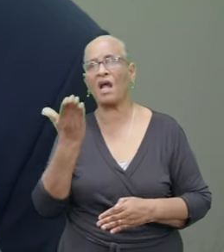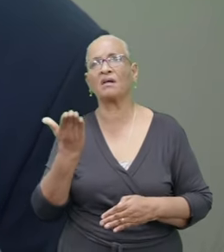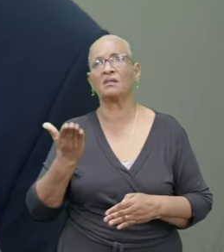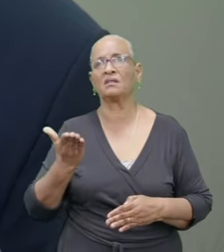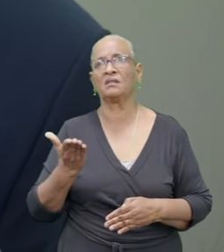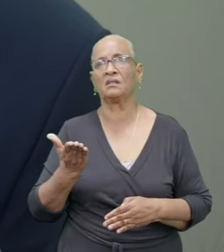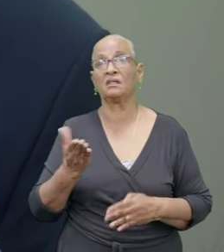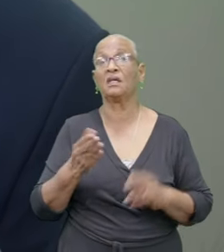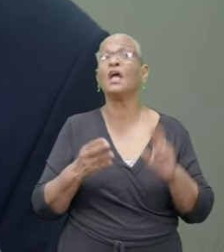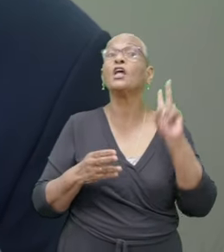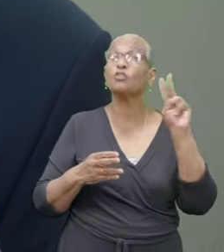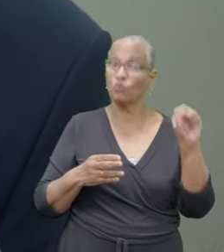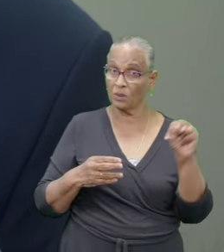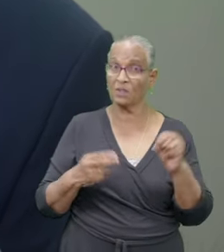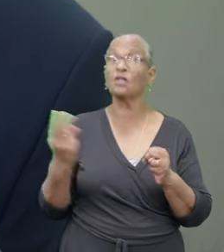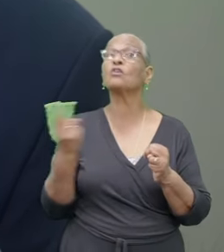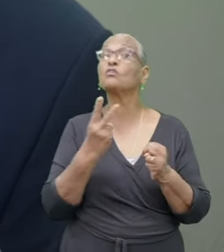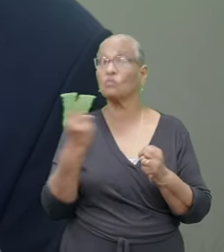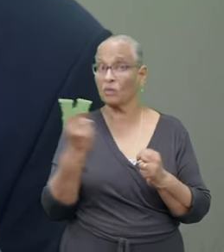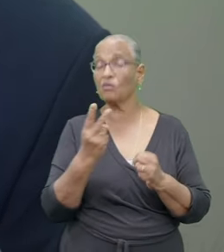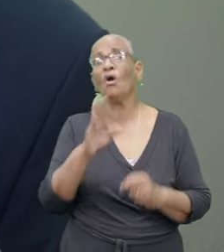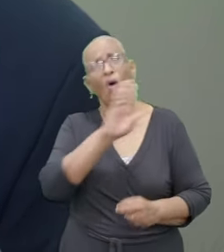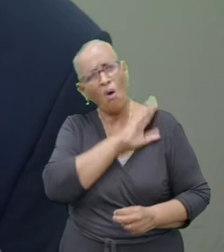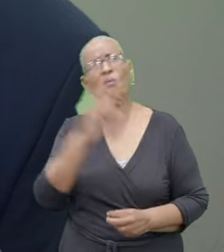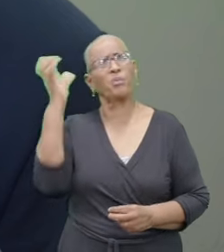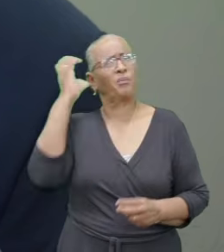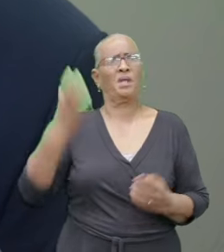gezegd, in 2022 waren er ook problemen